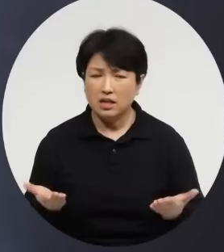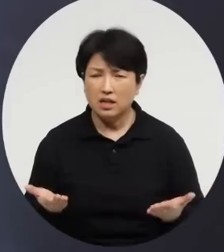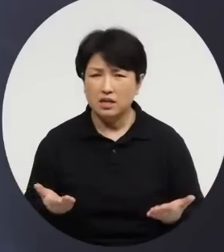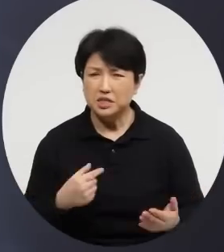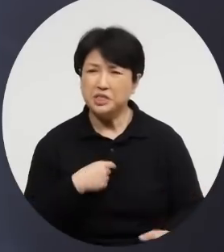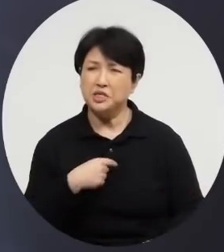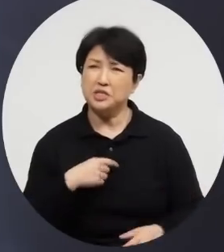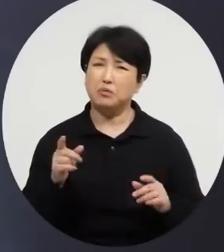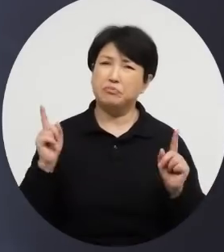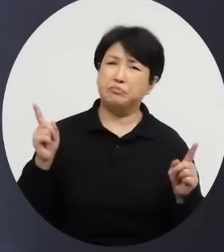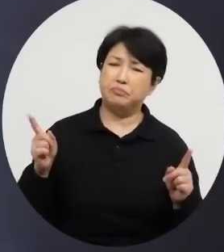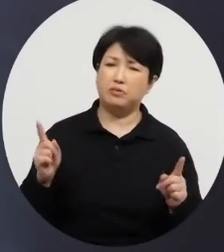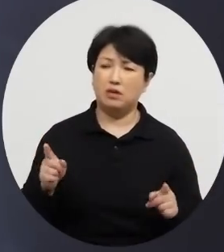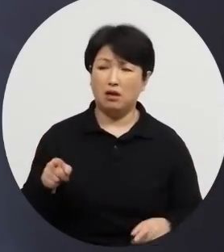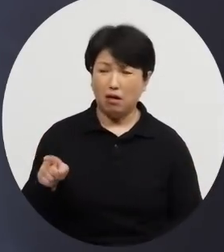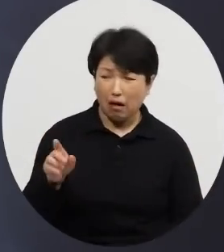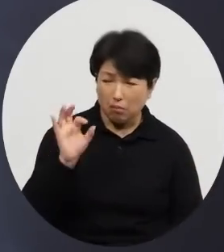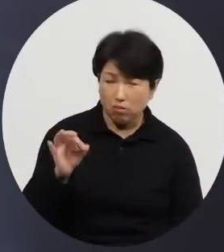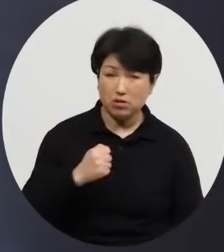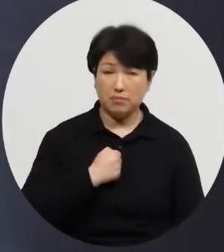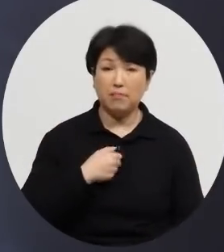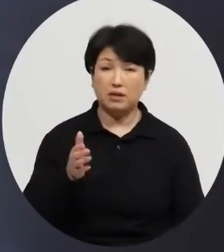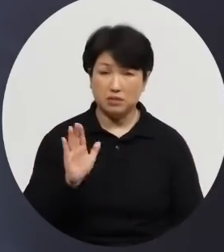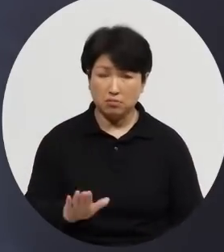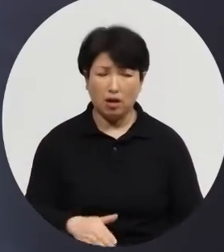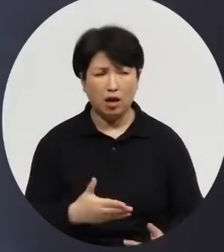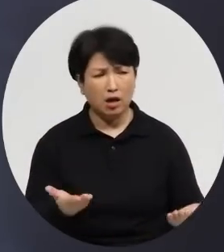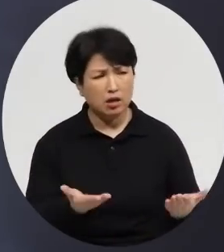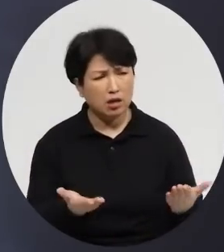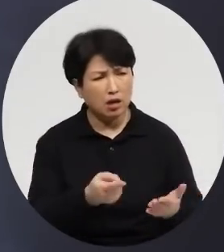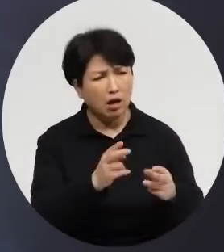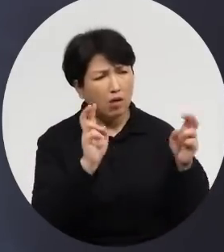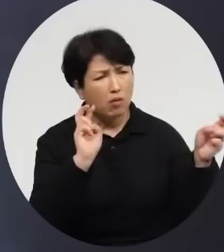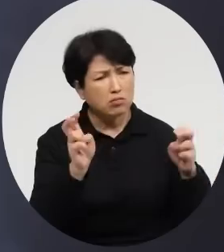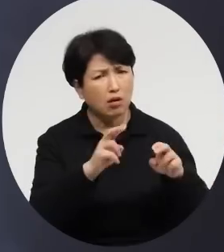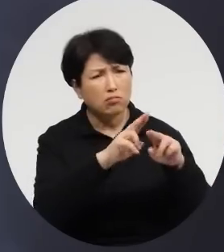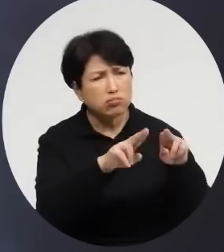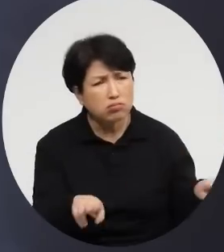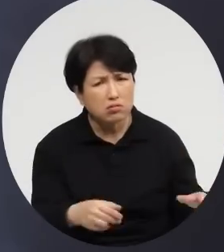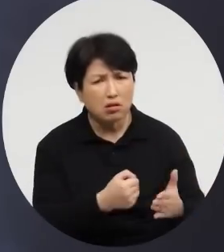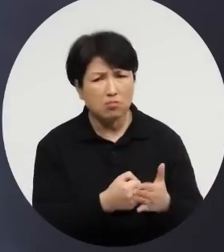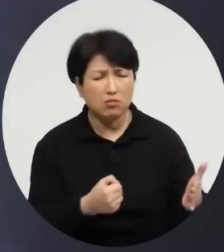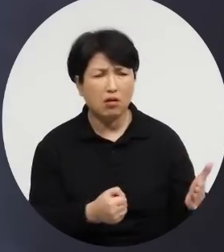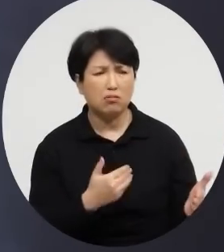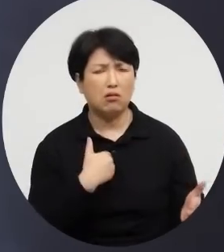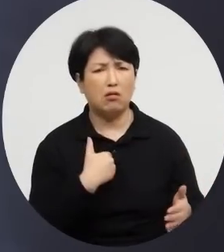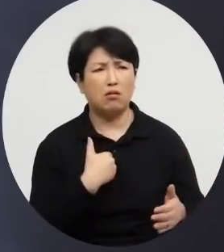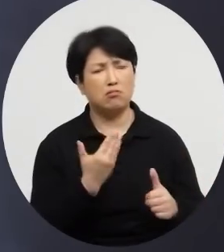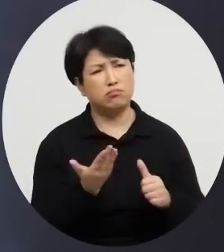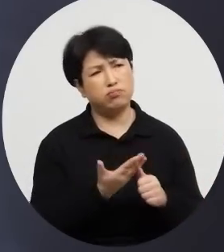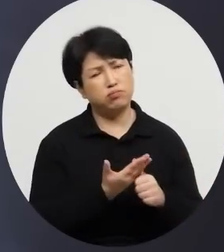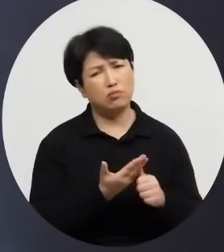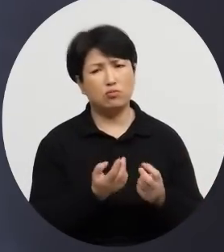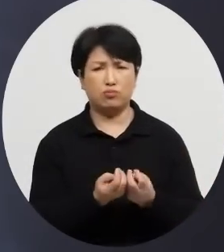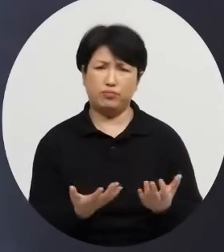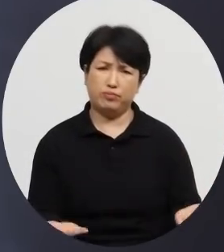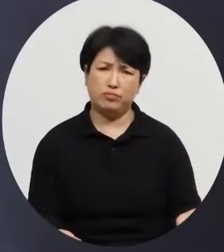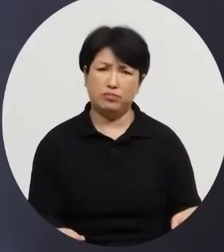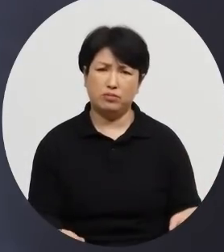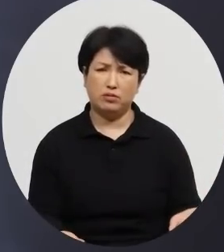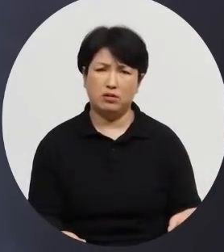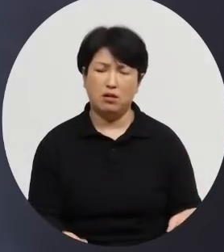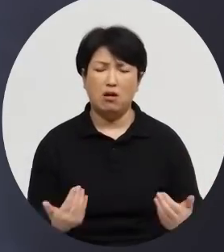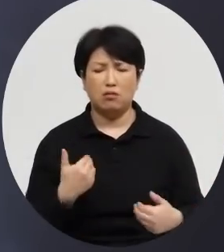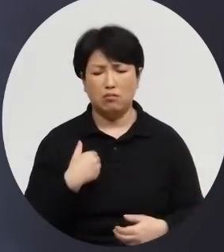하지만은 만약 회사에 다녔는데 회사가 부도가 나가지고 일자리가 없어졌다. 그러면 조금 여유, 그동안 일 많이